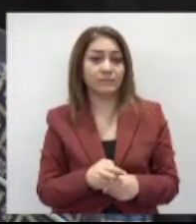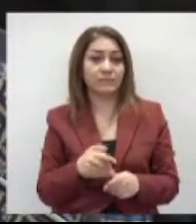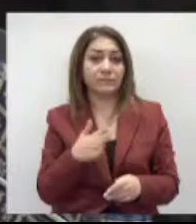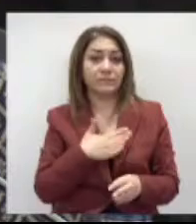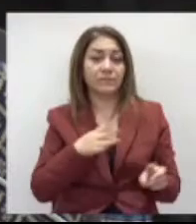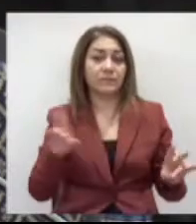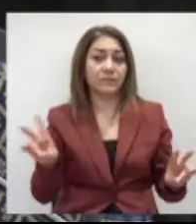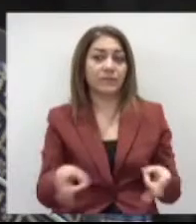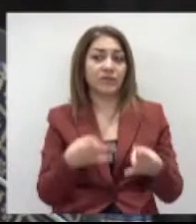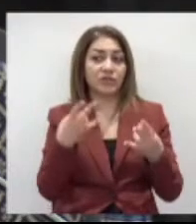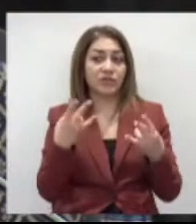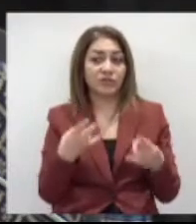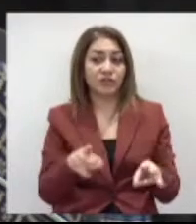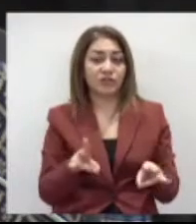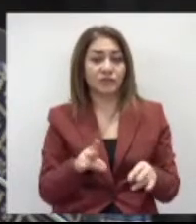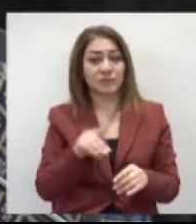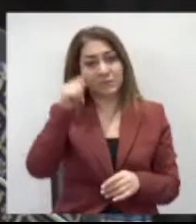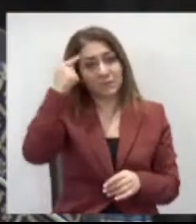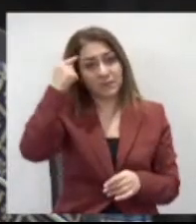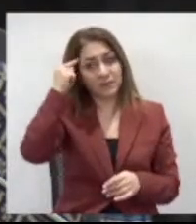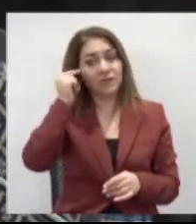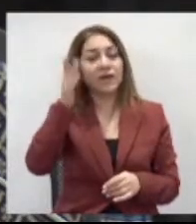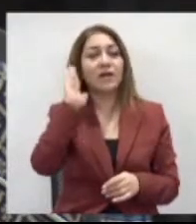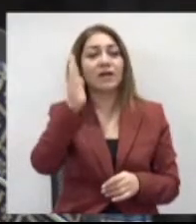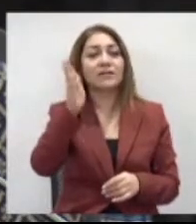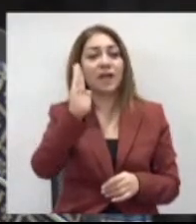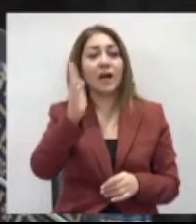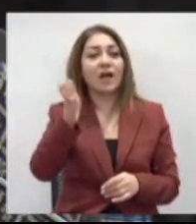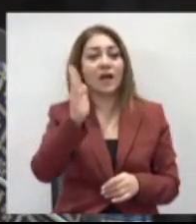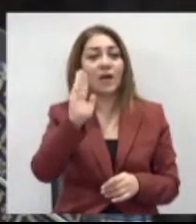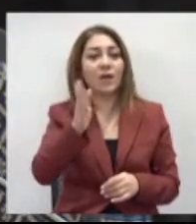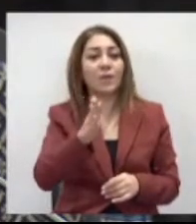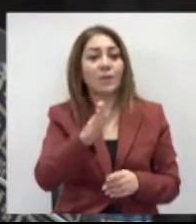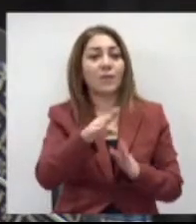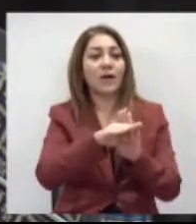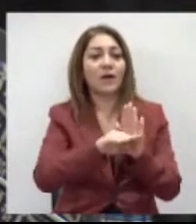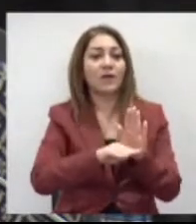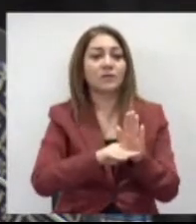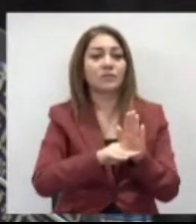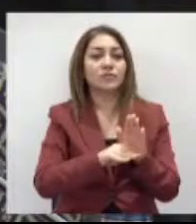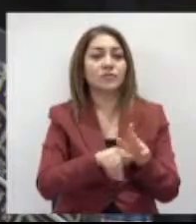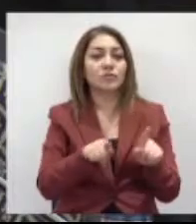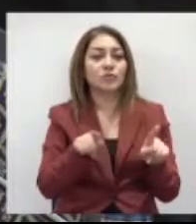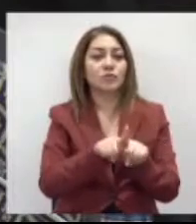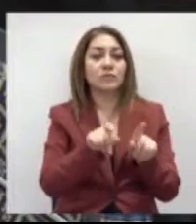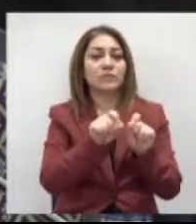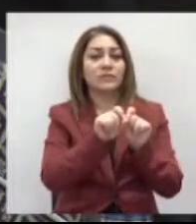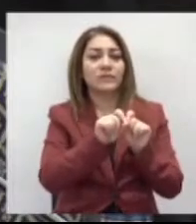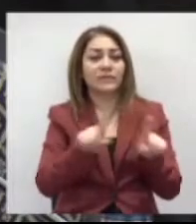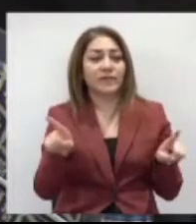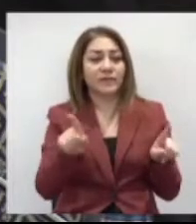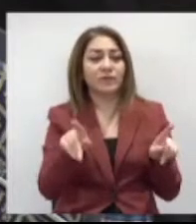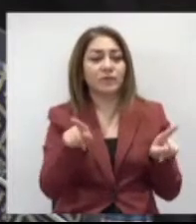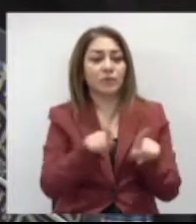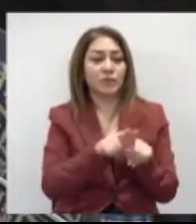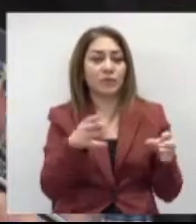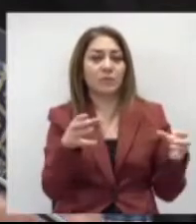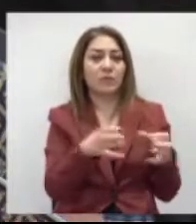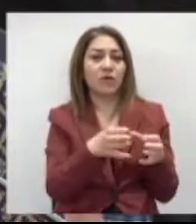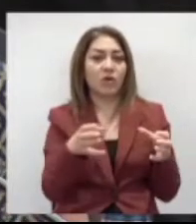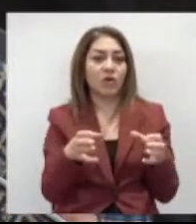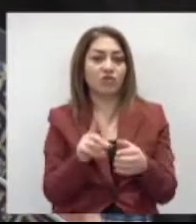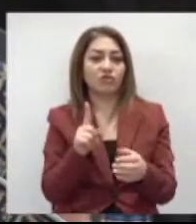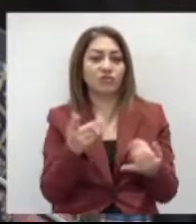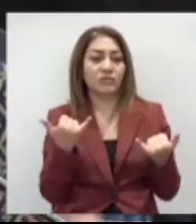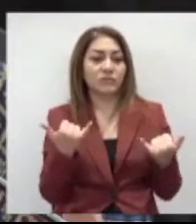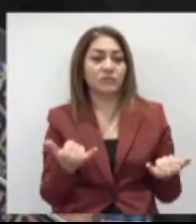է պատկերացնենք, որ հետագայում հայեցակարգը ունենալու է նույն վերնագրերը եւ նույն բաժինները, ինչ